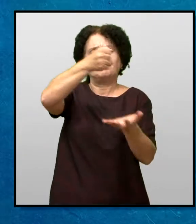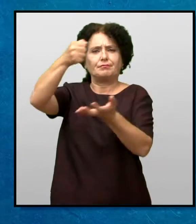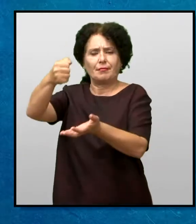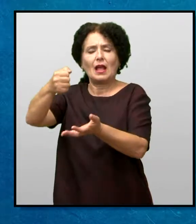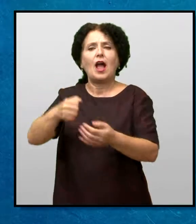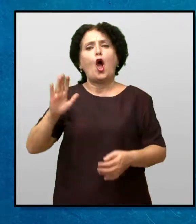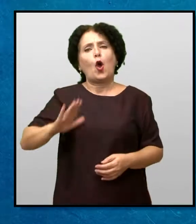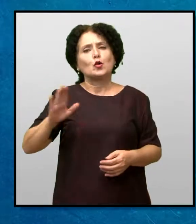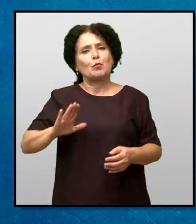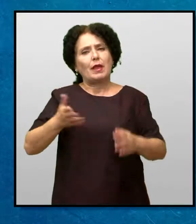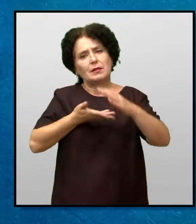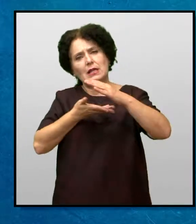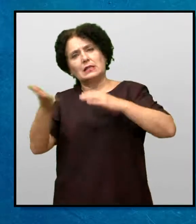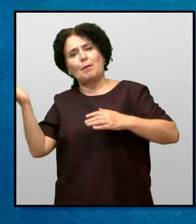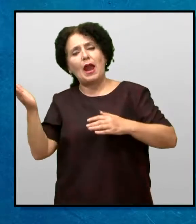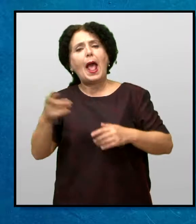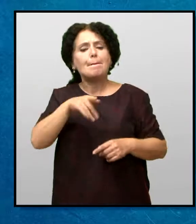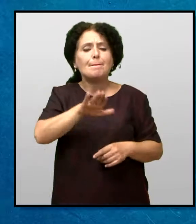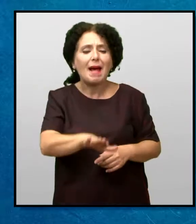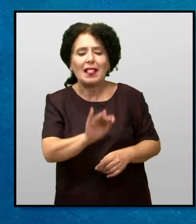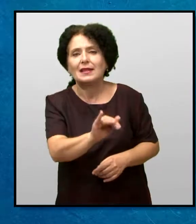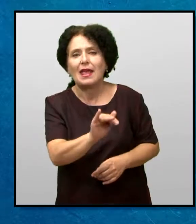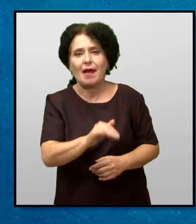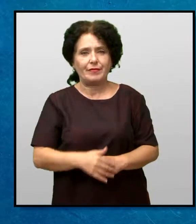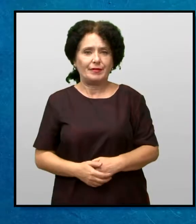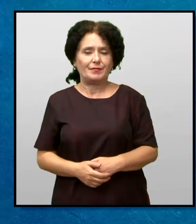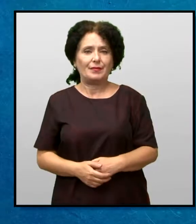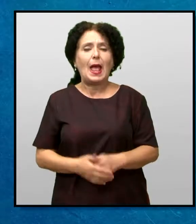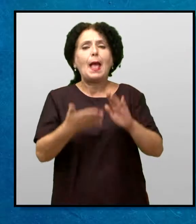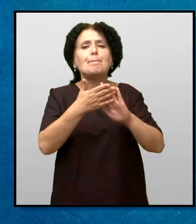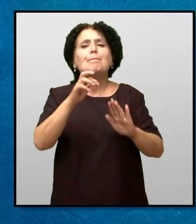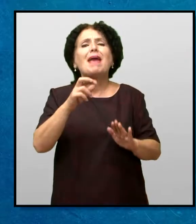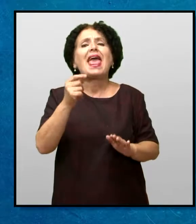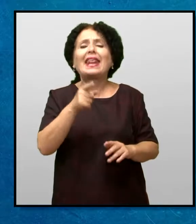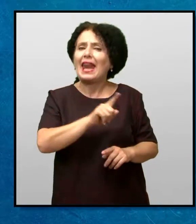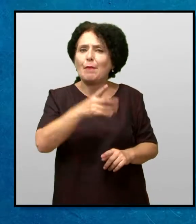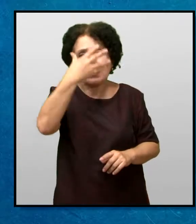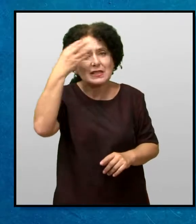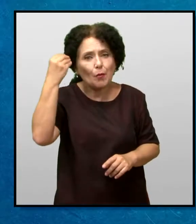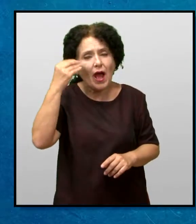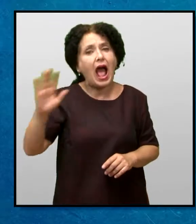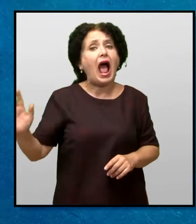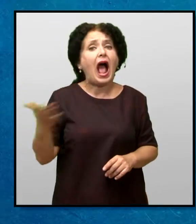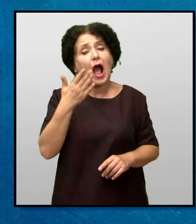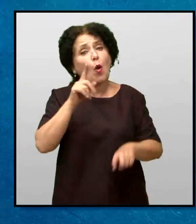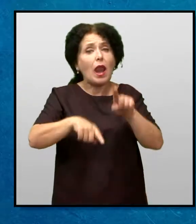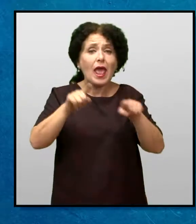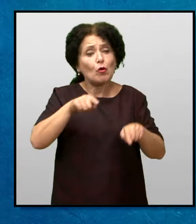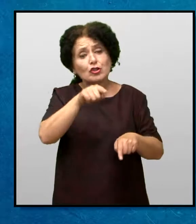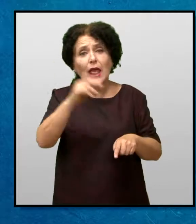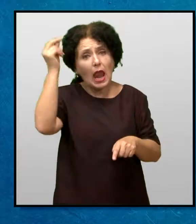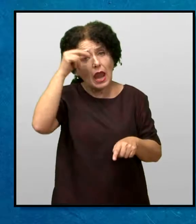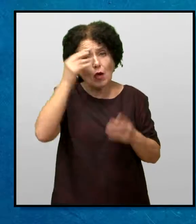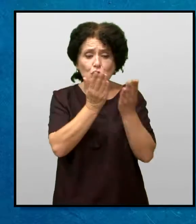Кога господја Евонси заминуваше на Мери и рече Мери, не заборавај, ако некогаш